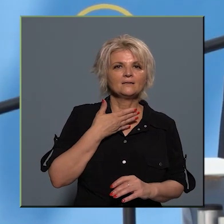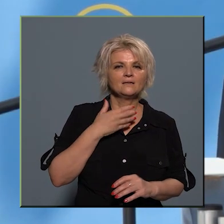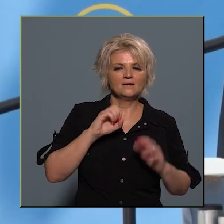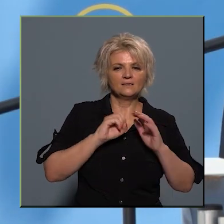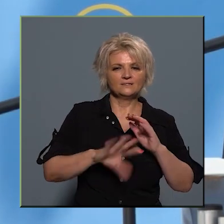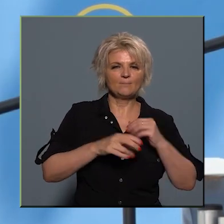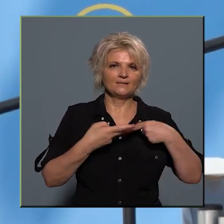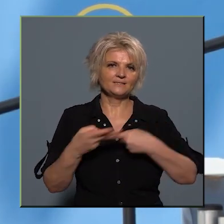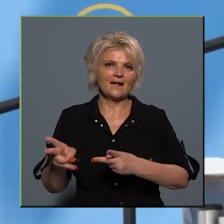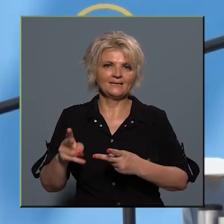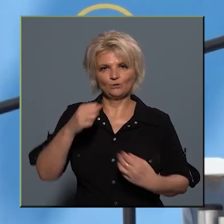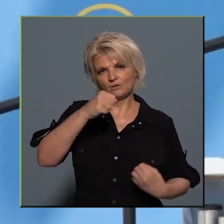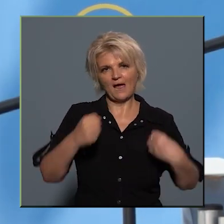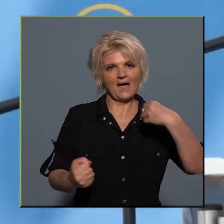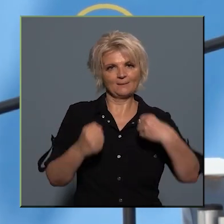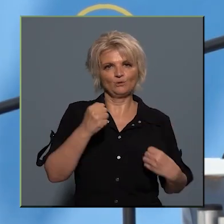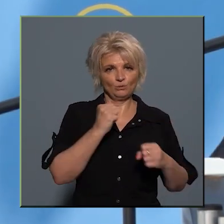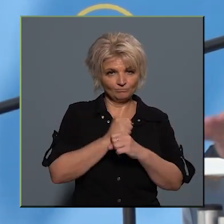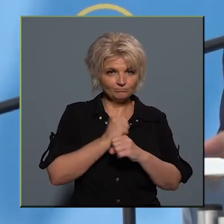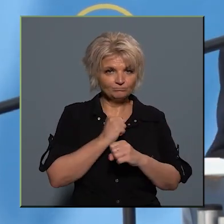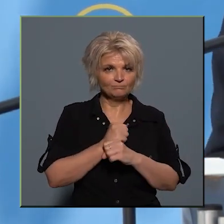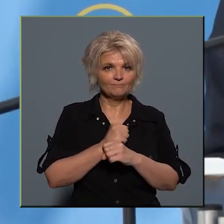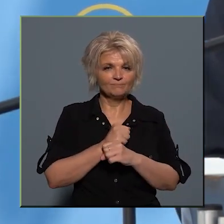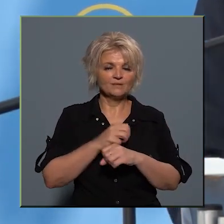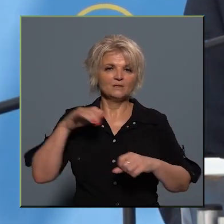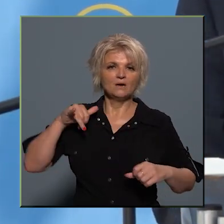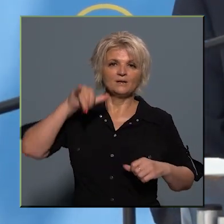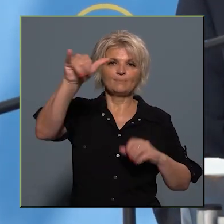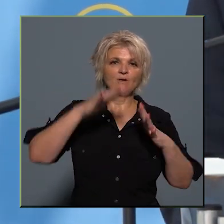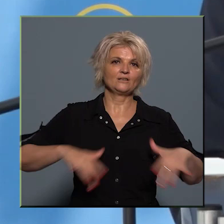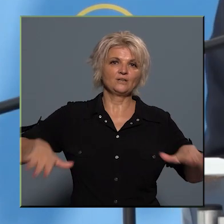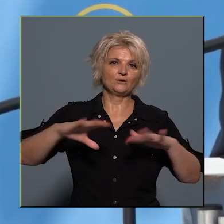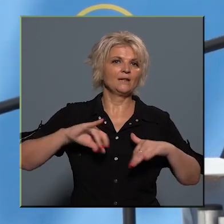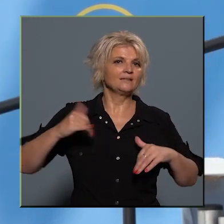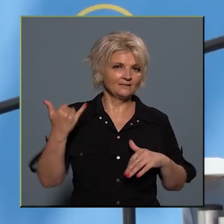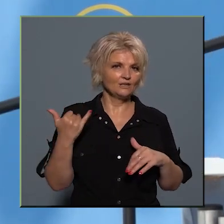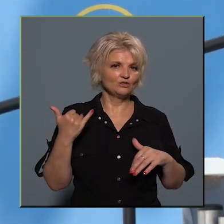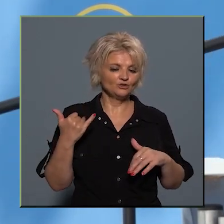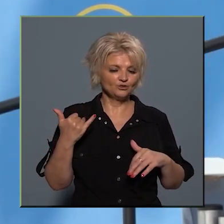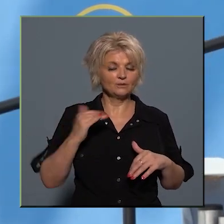szemétszállító járművek kialakításáról, a repülés területén bármennyire